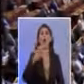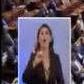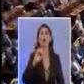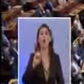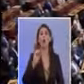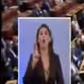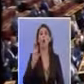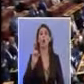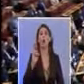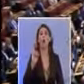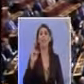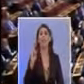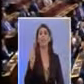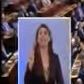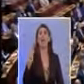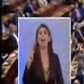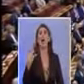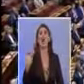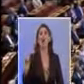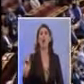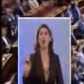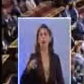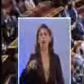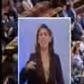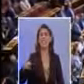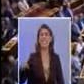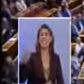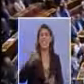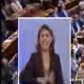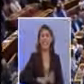είναι συνεταίροι και συνεργάτες χρόνια. Μην ρωτάτε εμένα.